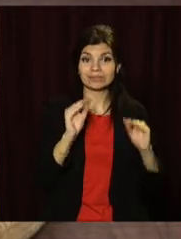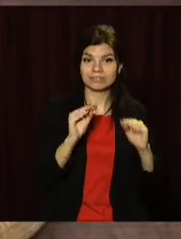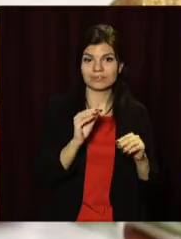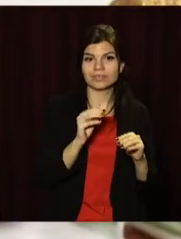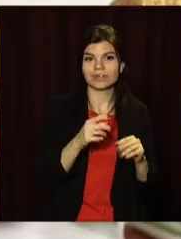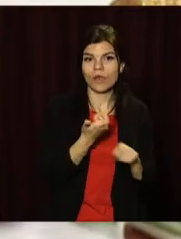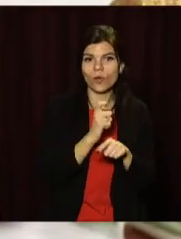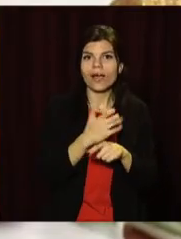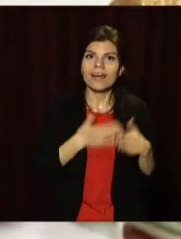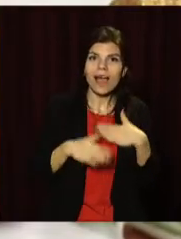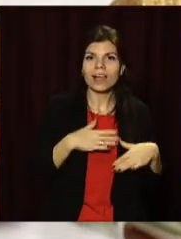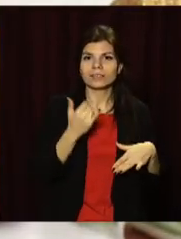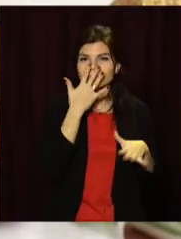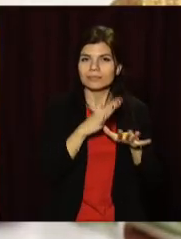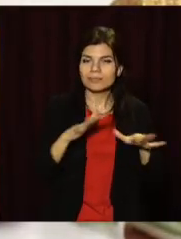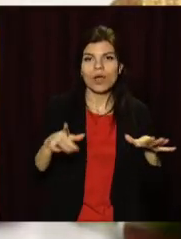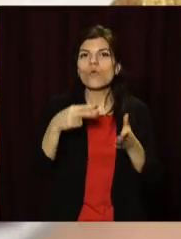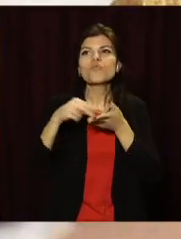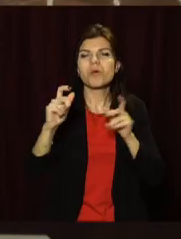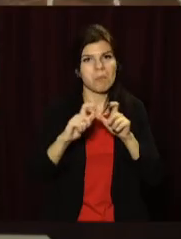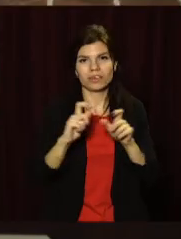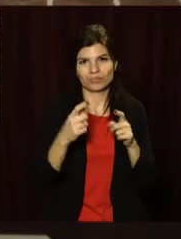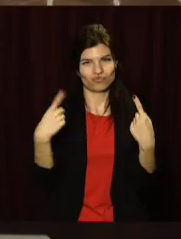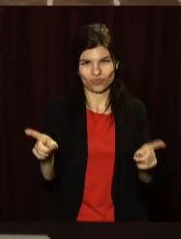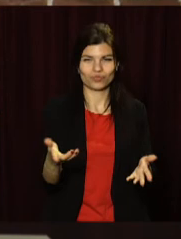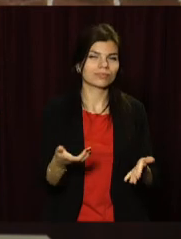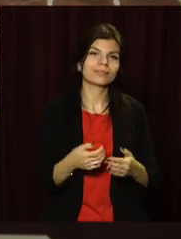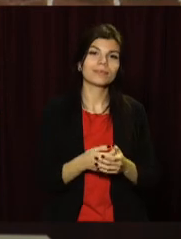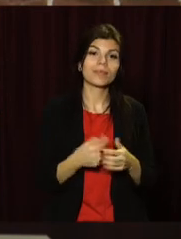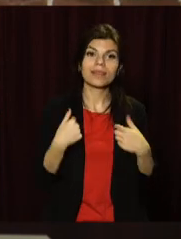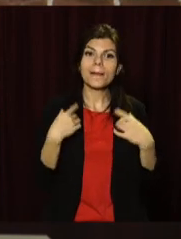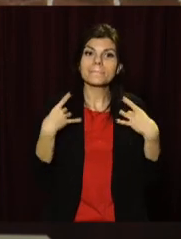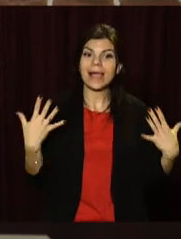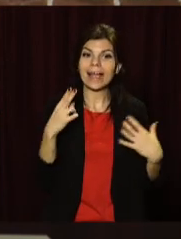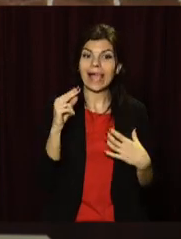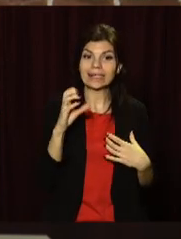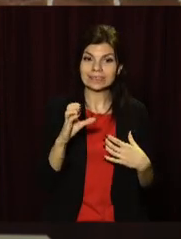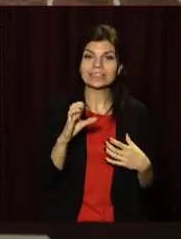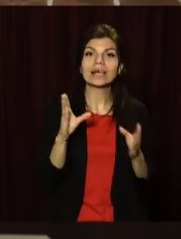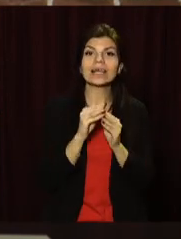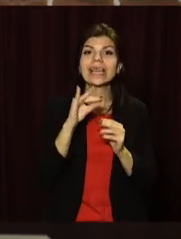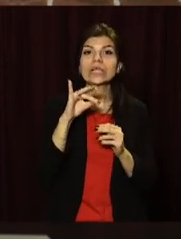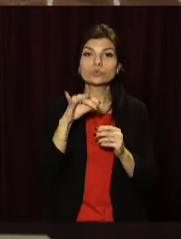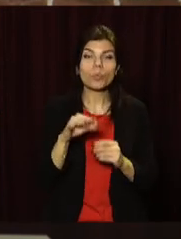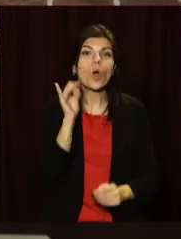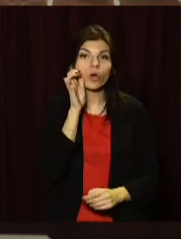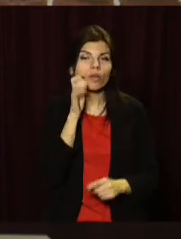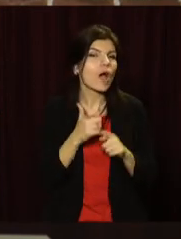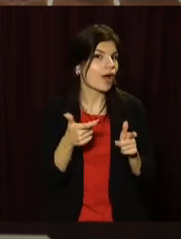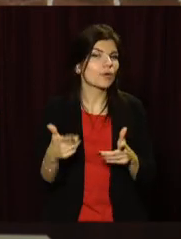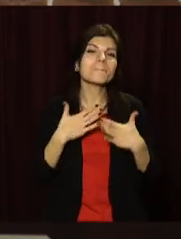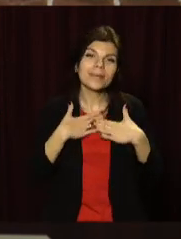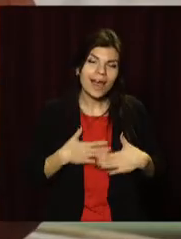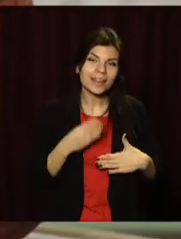справжнє таїнство і радість, яку не купиш у магазині. Наш пряний рождественський кекс з ізюмом і орехами готов.